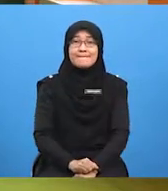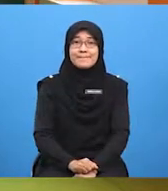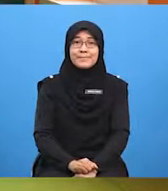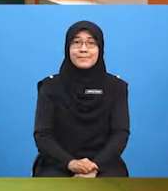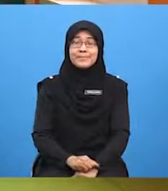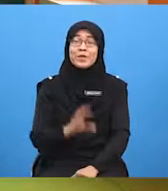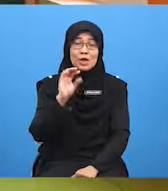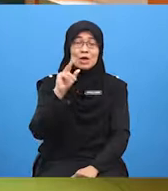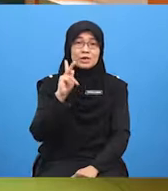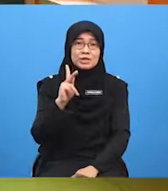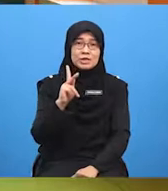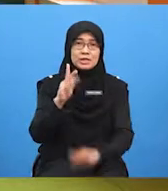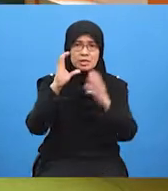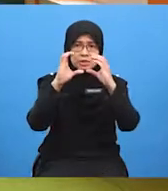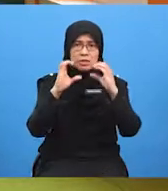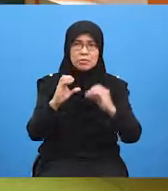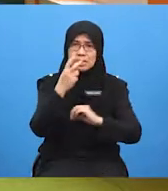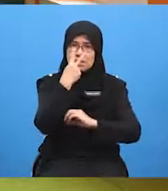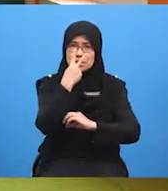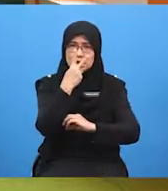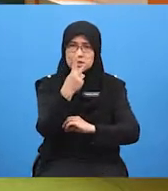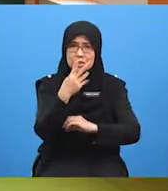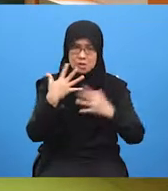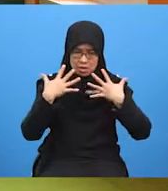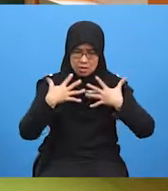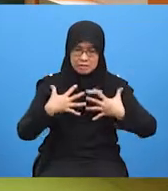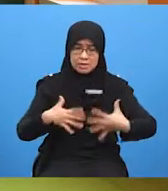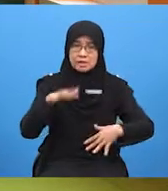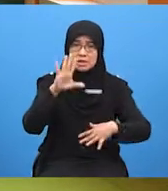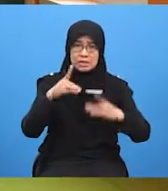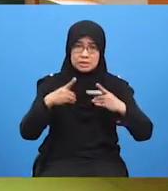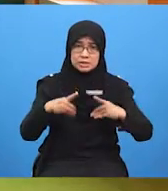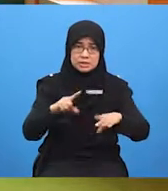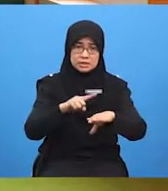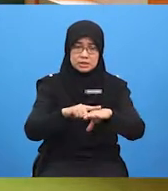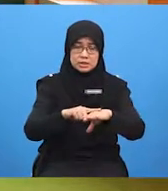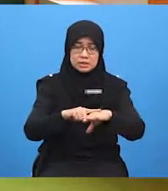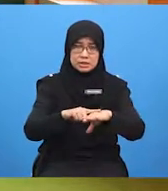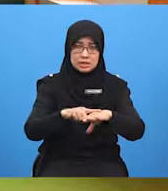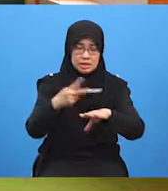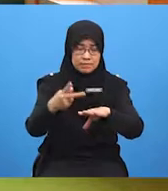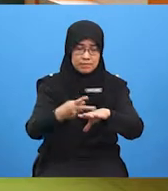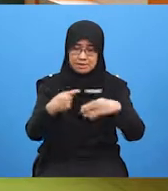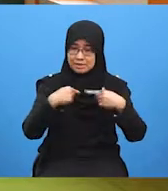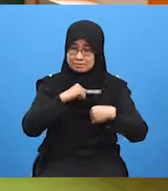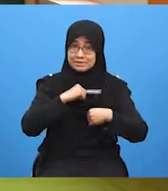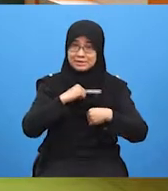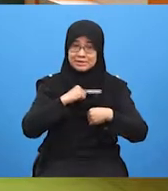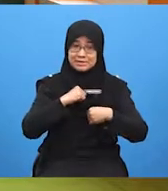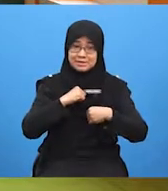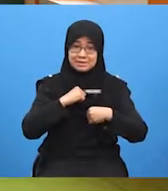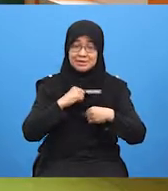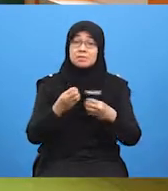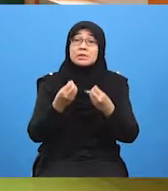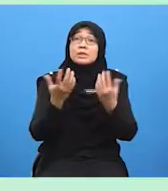Baiklah murid-murid, cuba kamu teliti pakaian yang sedang dipakai oleh kamu. Bagaimana pakaian itu